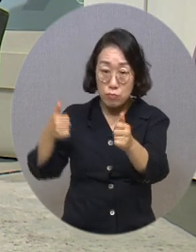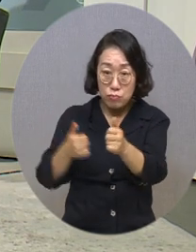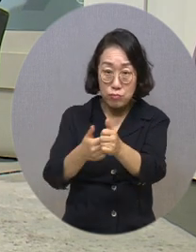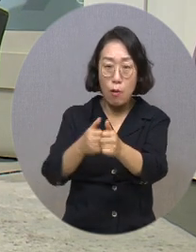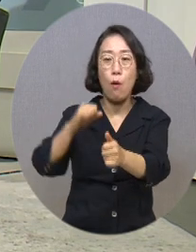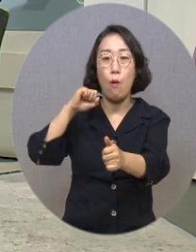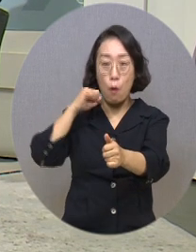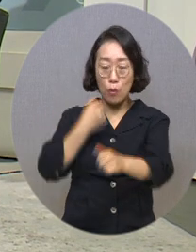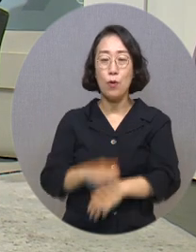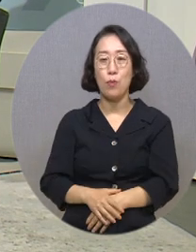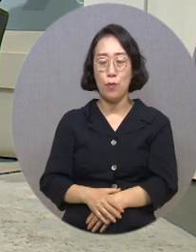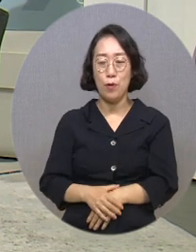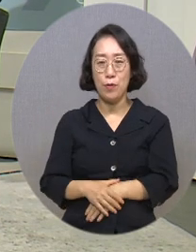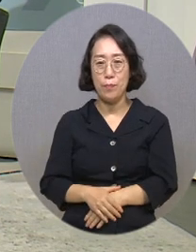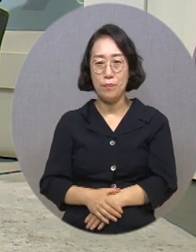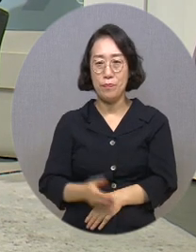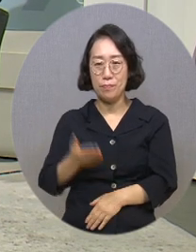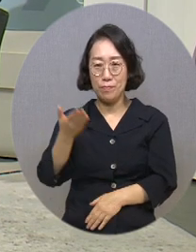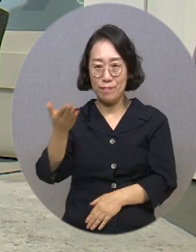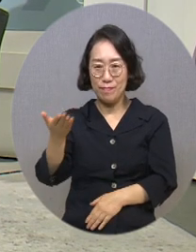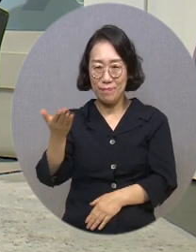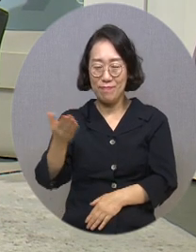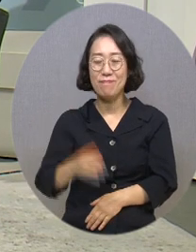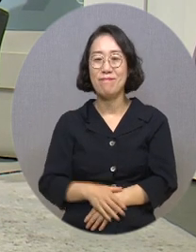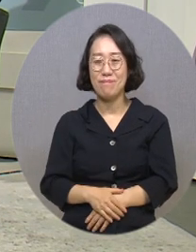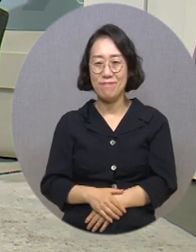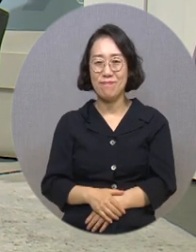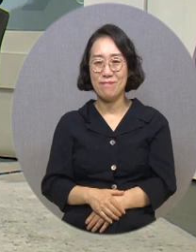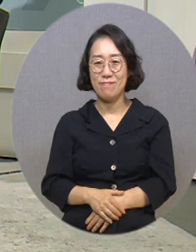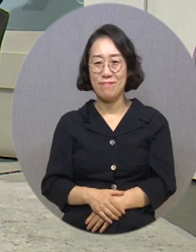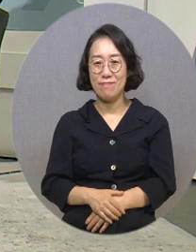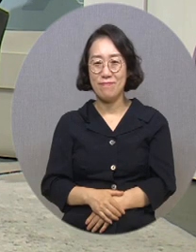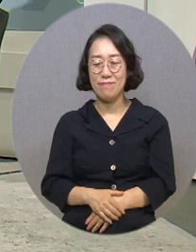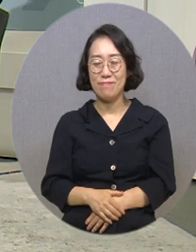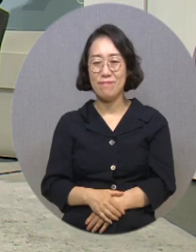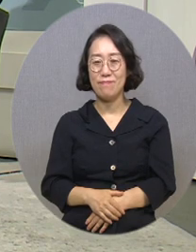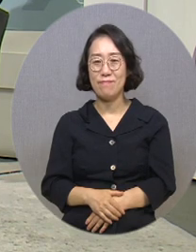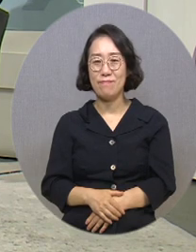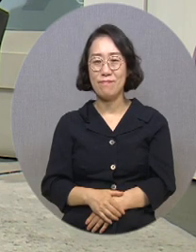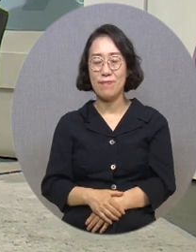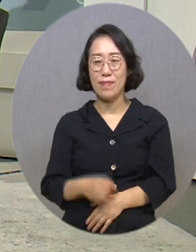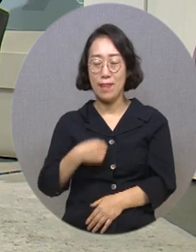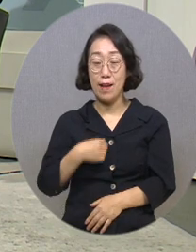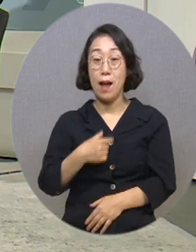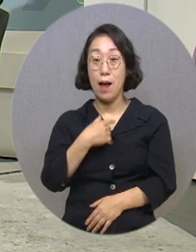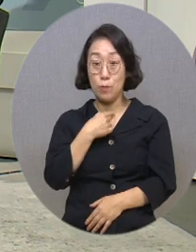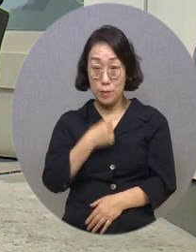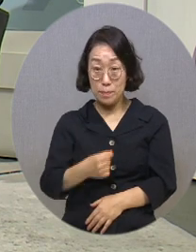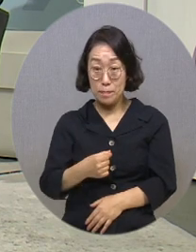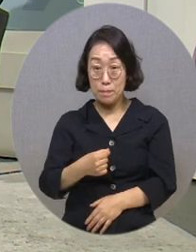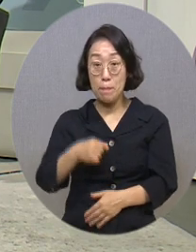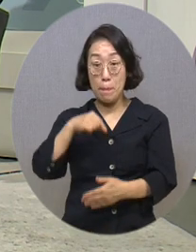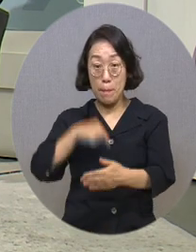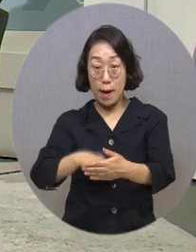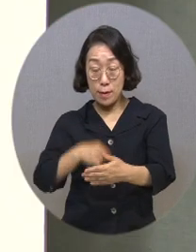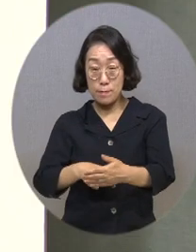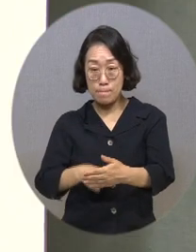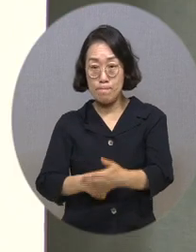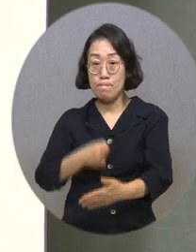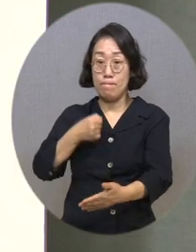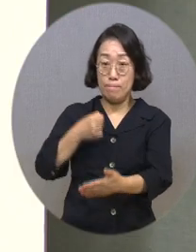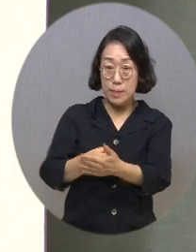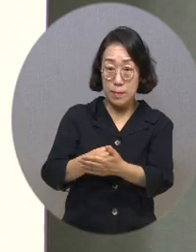박종명 시민 기자께서는 선천적으로 예. 좀 뭔가 내가 하고자 하는 일과